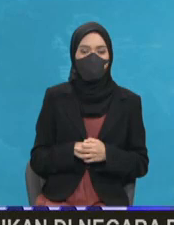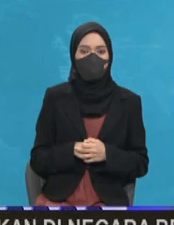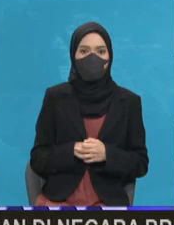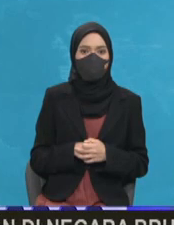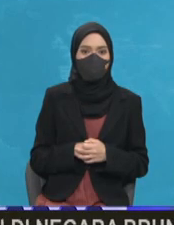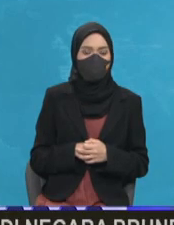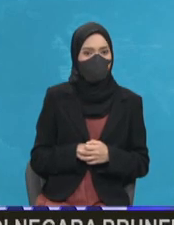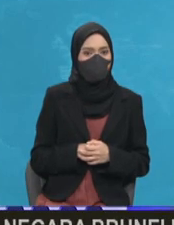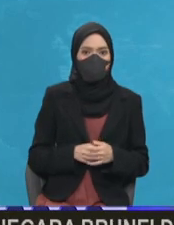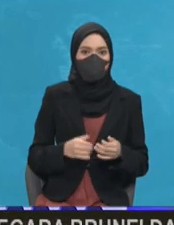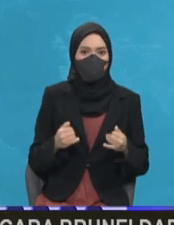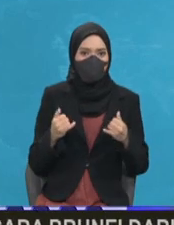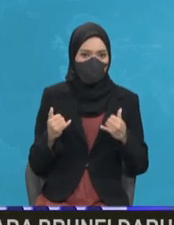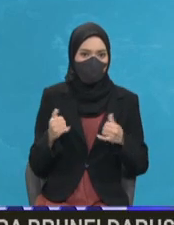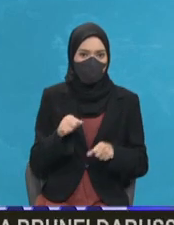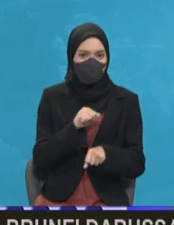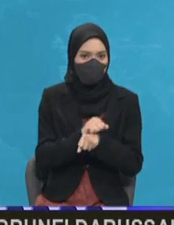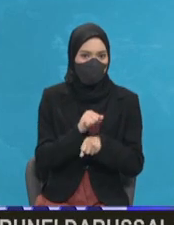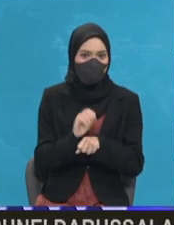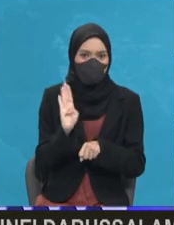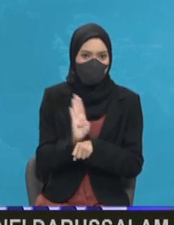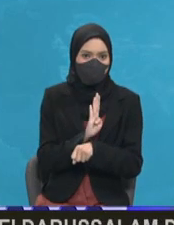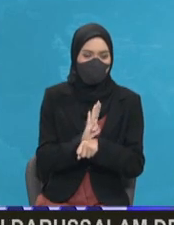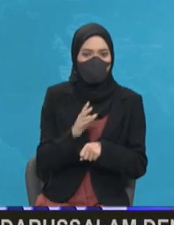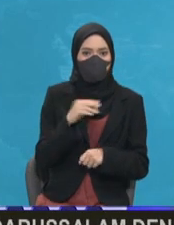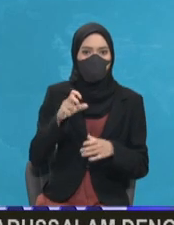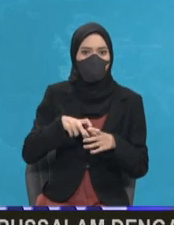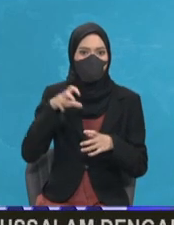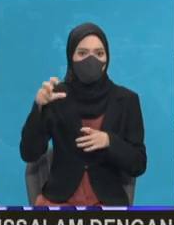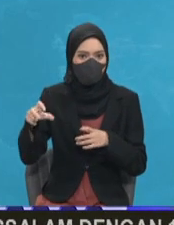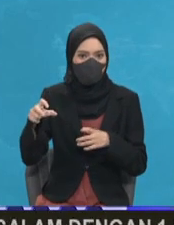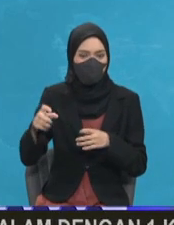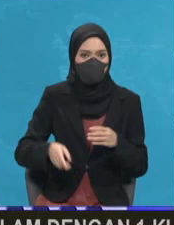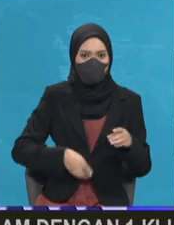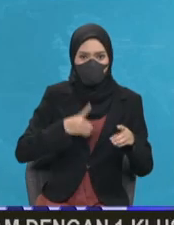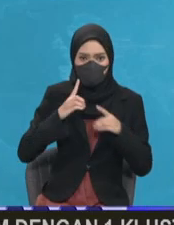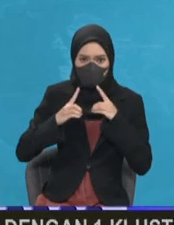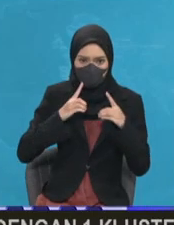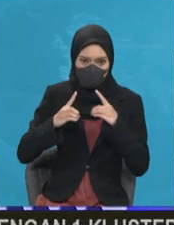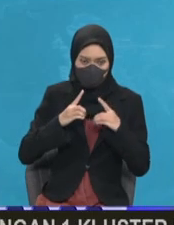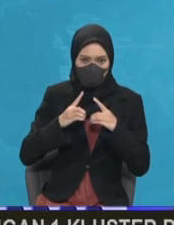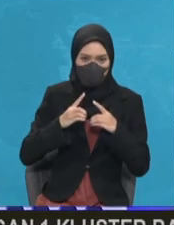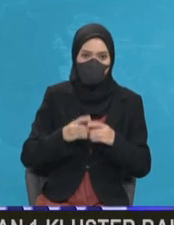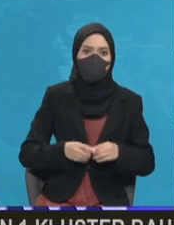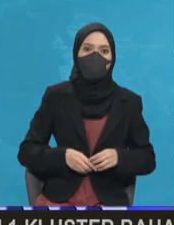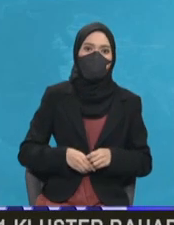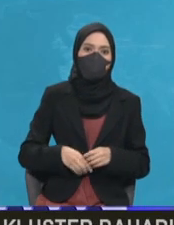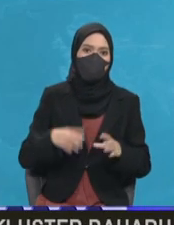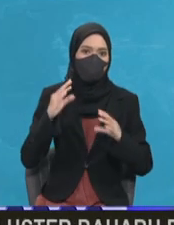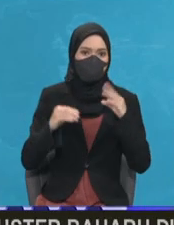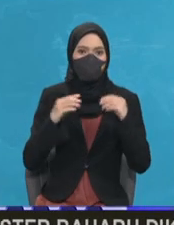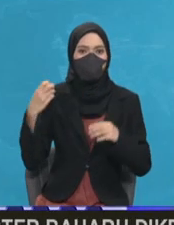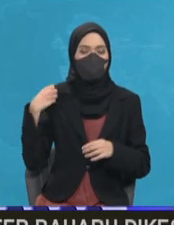Hai perkembangan dan rangka kerja perdagangan serta pelaporan antara yang dibincangkan semasa masyarakat pegawai-pegawai